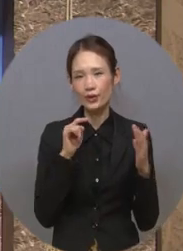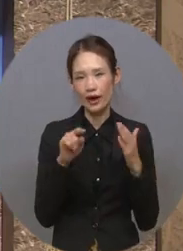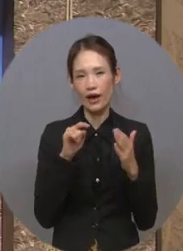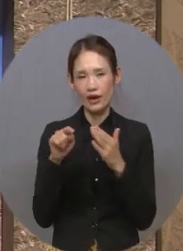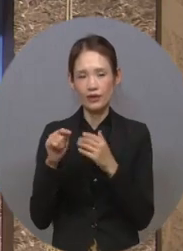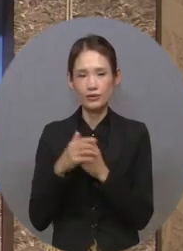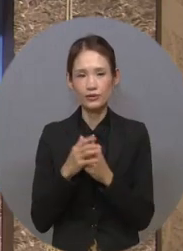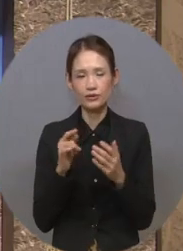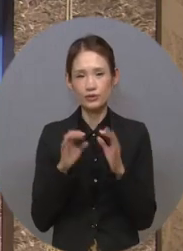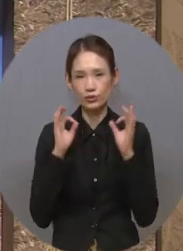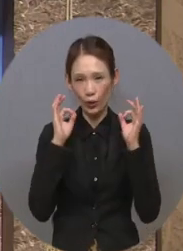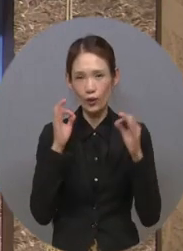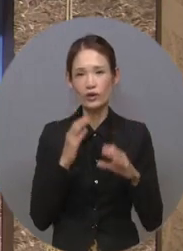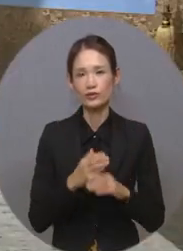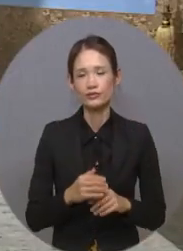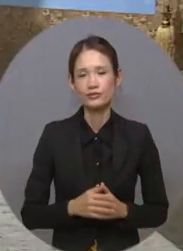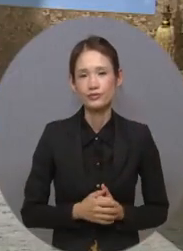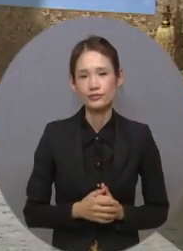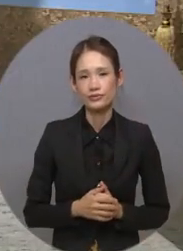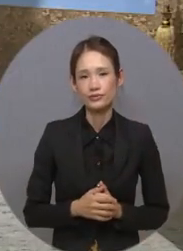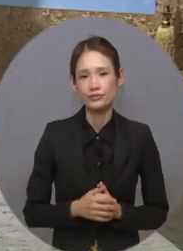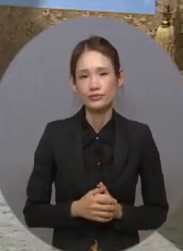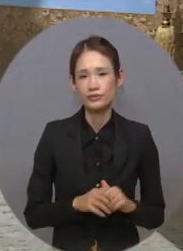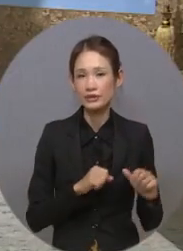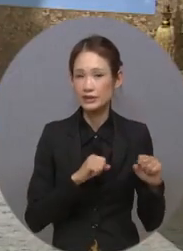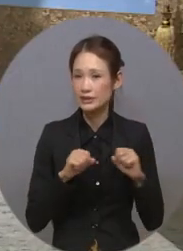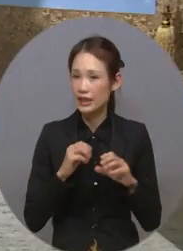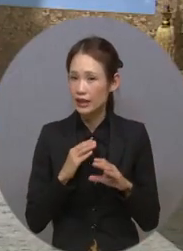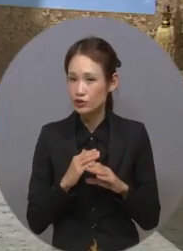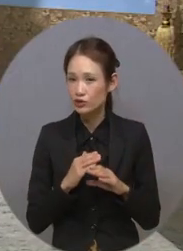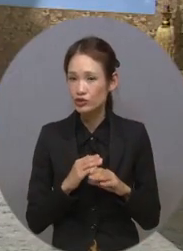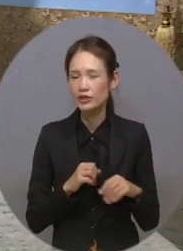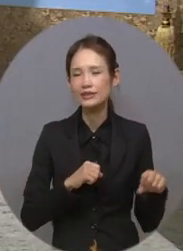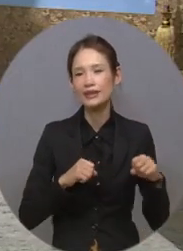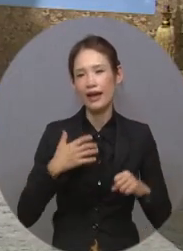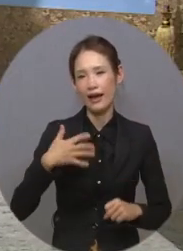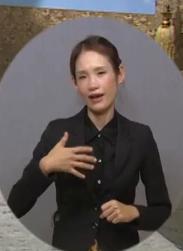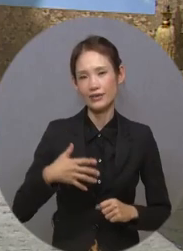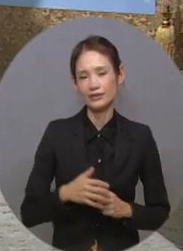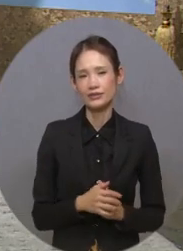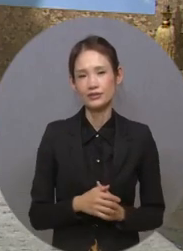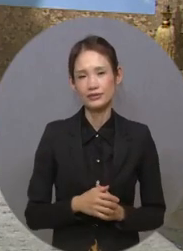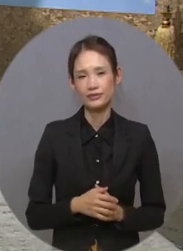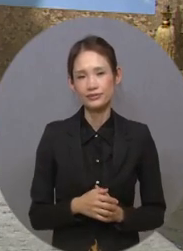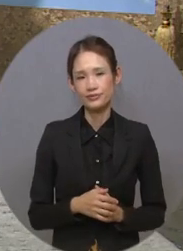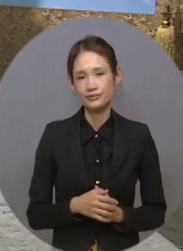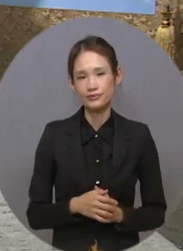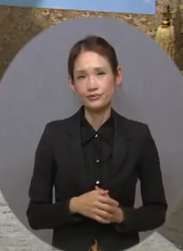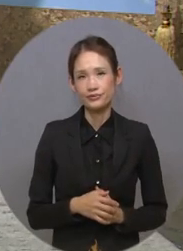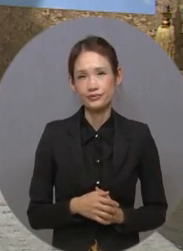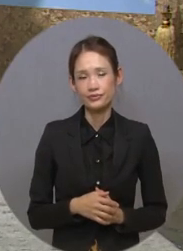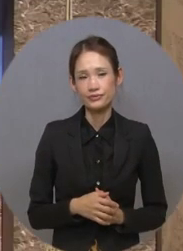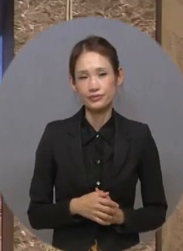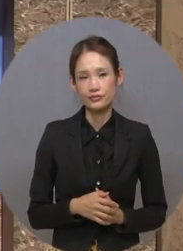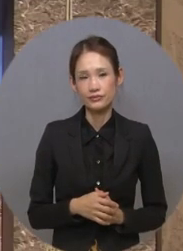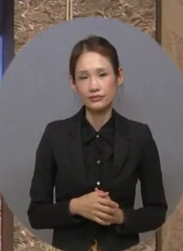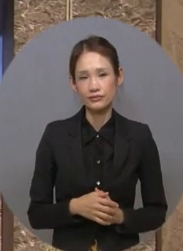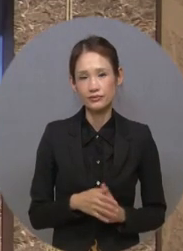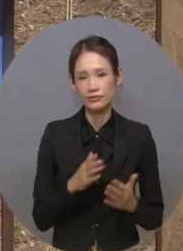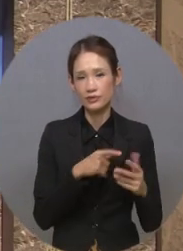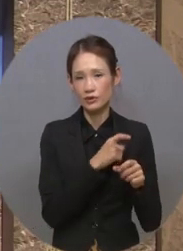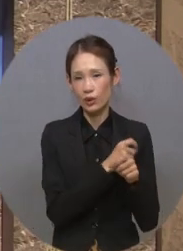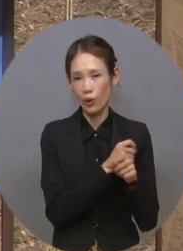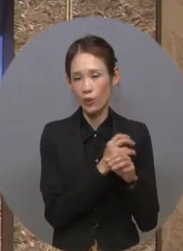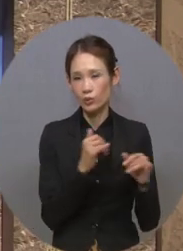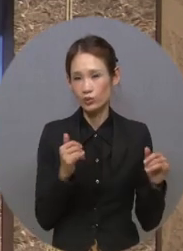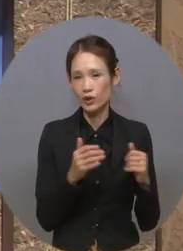이제 그런 노력을 하고 있는 거죠. 지금 시행 중인 건가요? 아직 시행은 못했는데요. 네. 근데 그